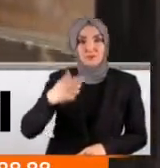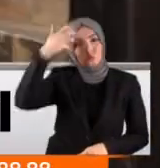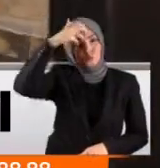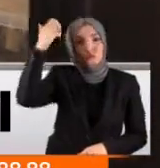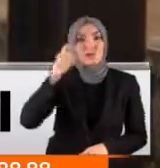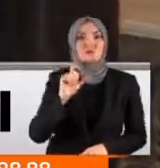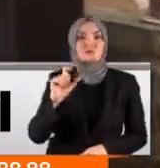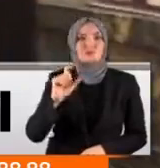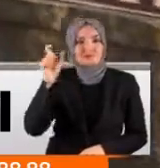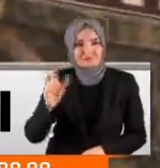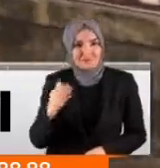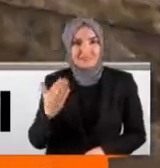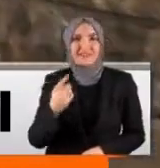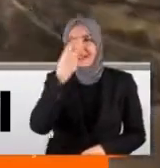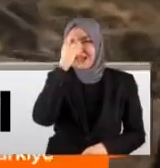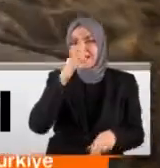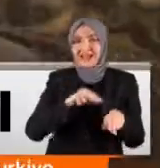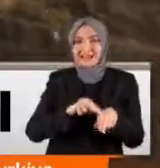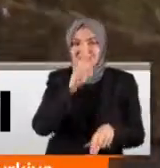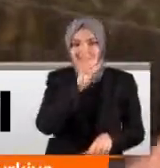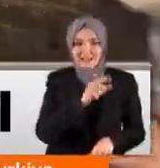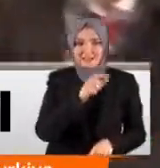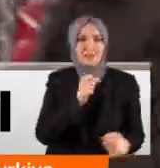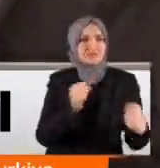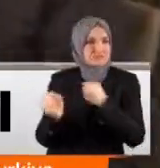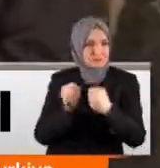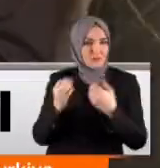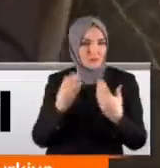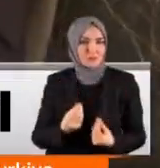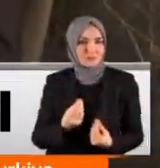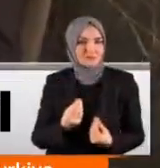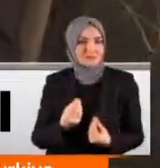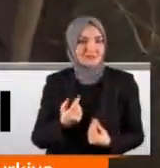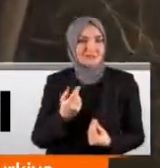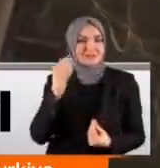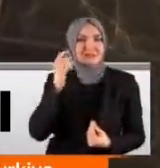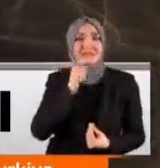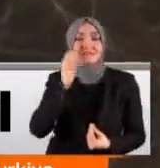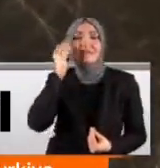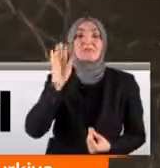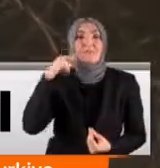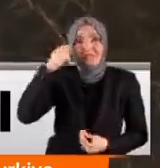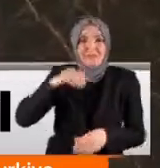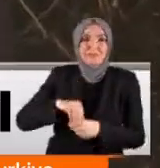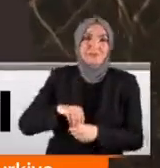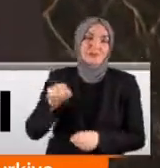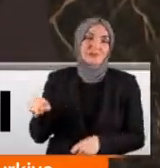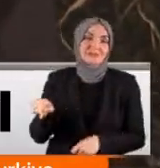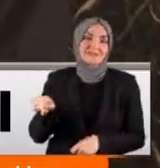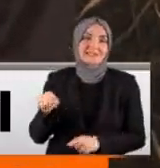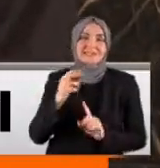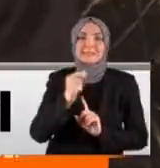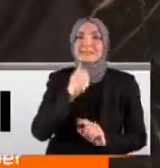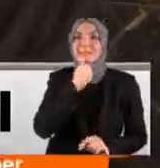İnanır'dan da. Ona Serdar Gökhan da dayak attı. Yanlış anlamayın, filmlerde. İhsan Gedik, Samsun'dan İstanbul Beylon'a, Bayram